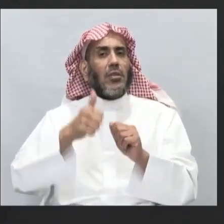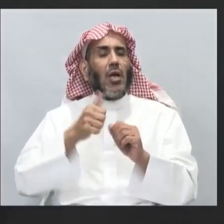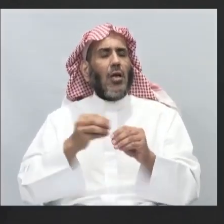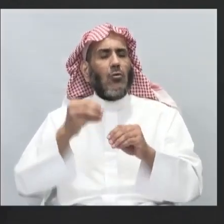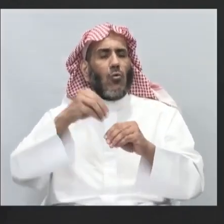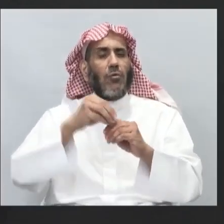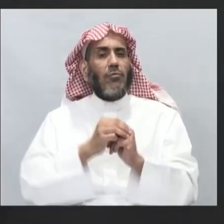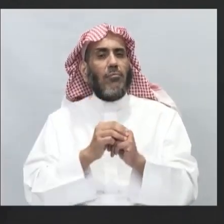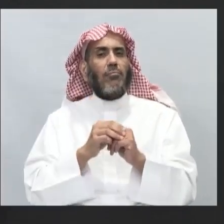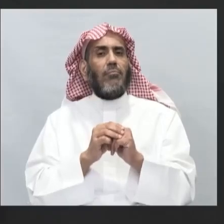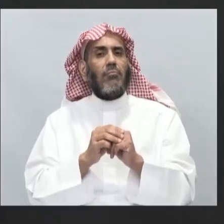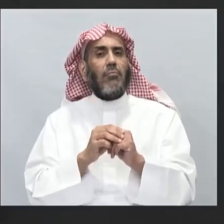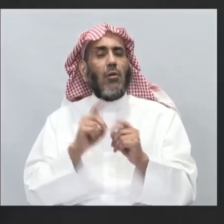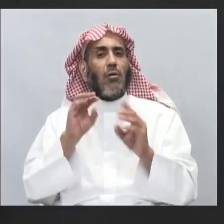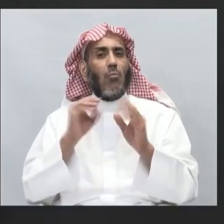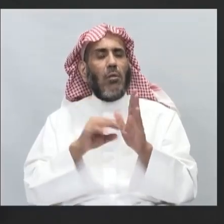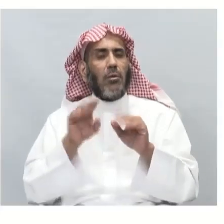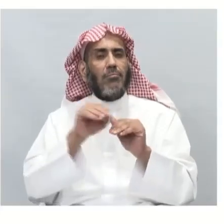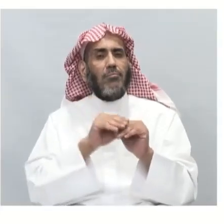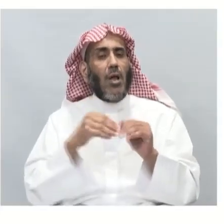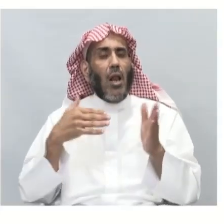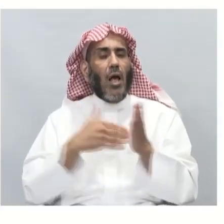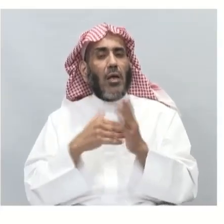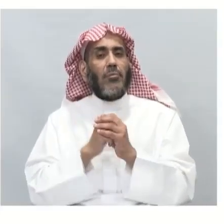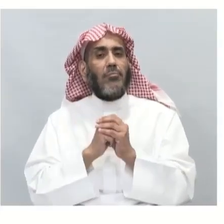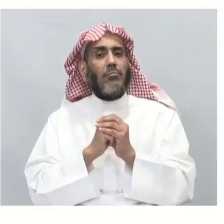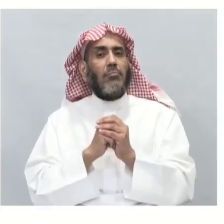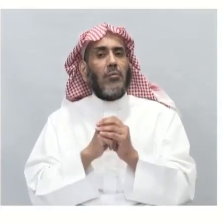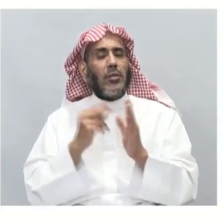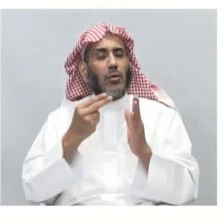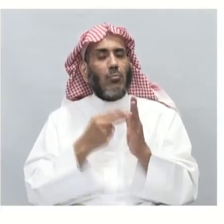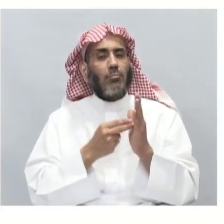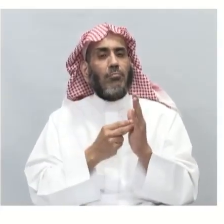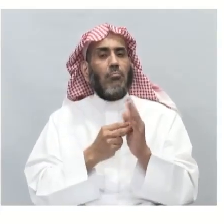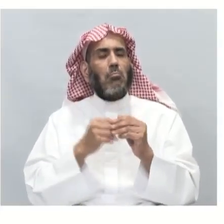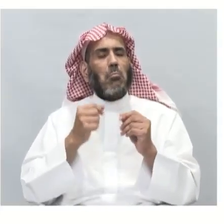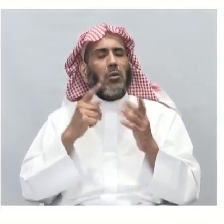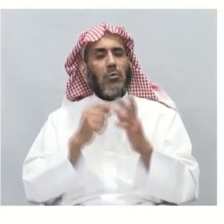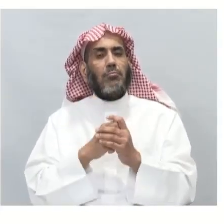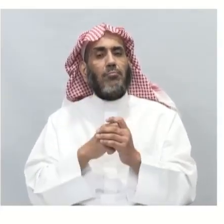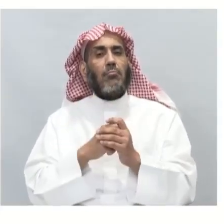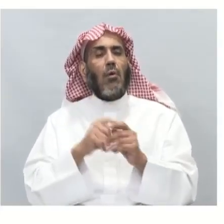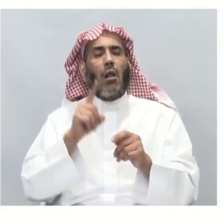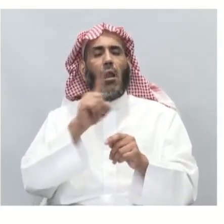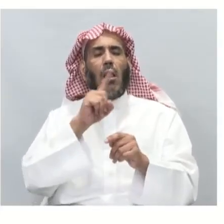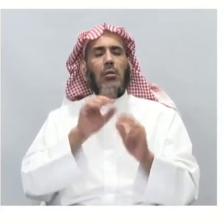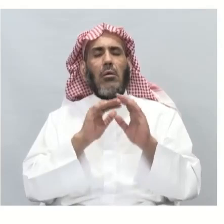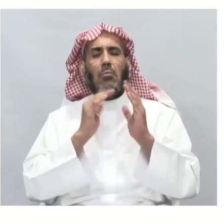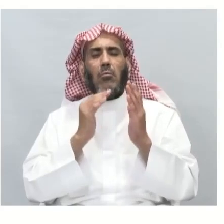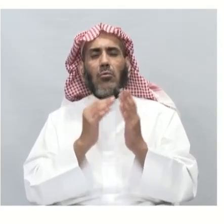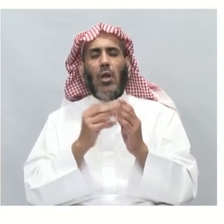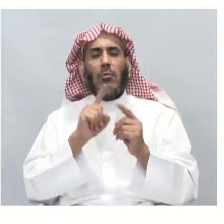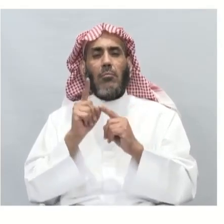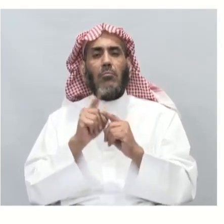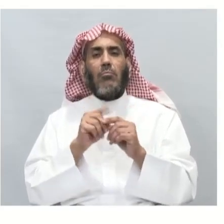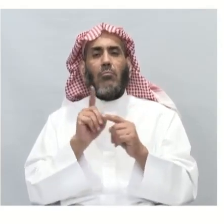تضيف تضيف على هذا لاني تركت الخانه الاخيره هذه لتكتب فيها ما تريد ولذلك ليس محصورا فقط على ما